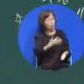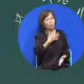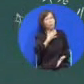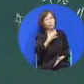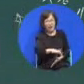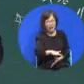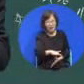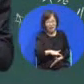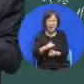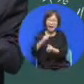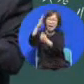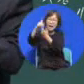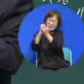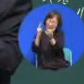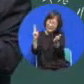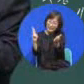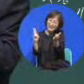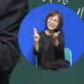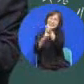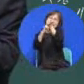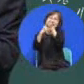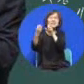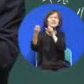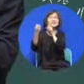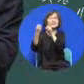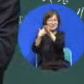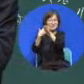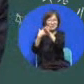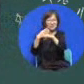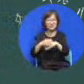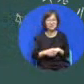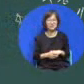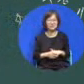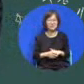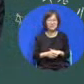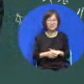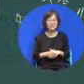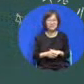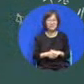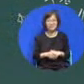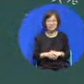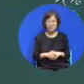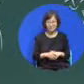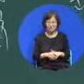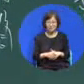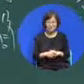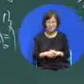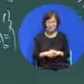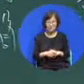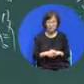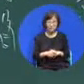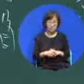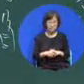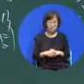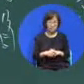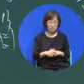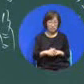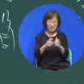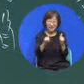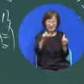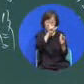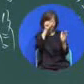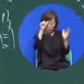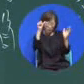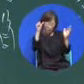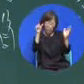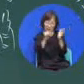기적입니다. 그게. It's a miracle. 자, 육신적인 건데 육신적으로도 그렇잖아요. 어떻게 사람이 한 번도 안 아픕니까? How is it possible that